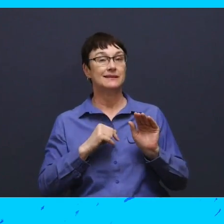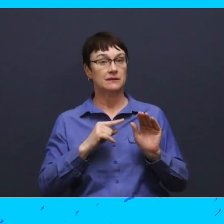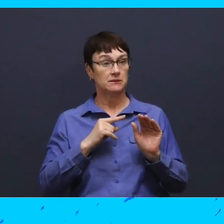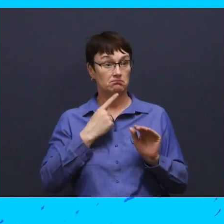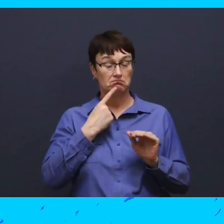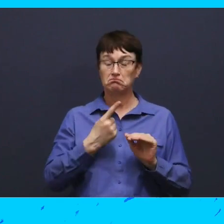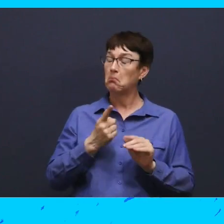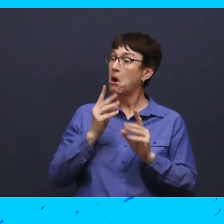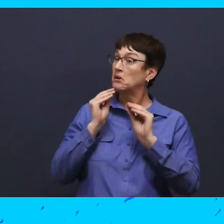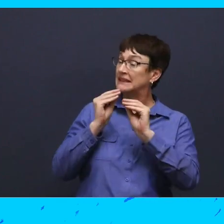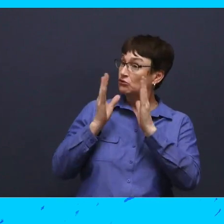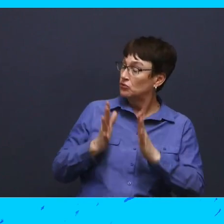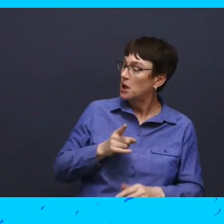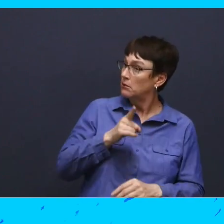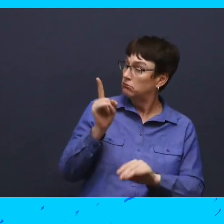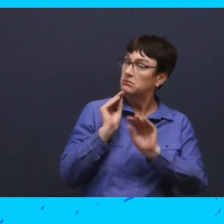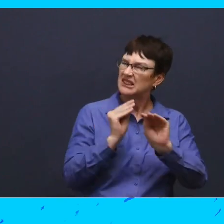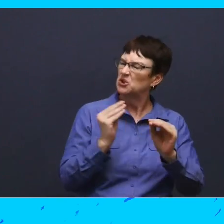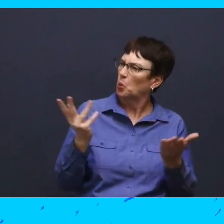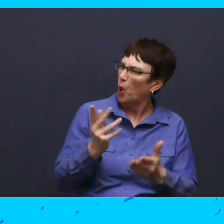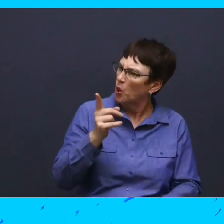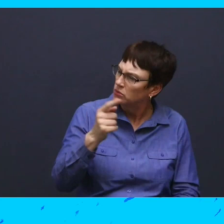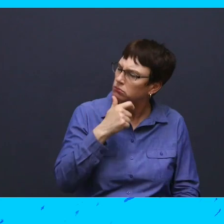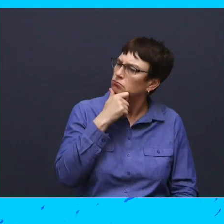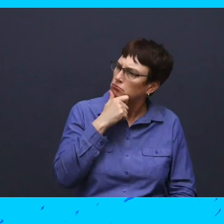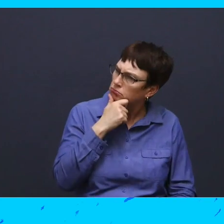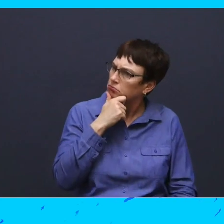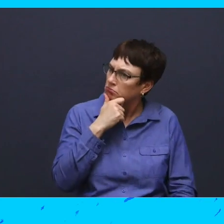Il faut savoir des élèves.